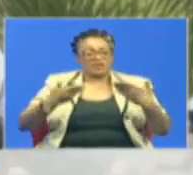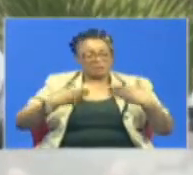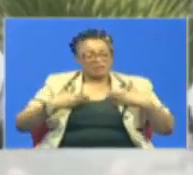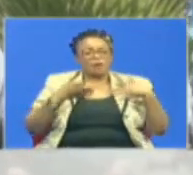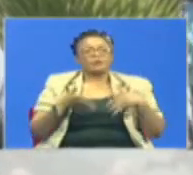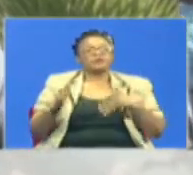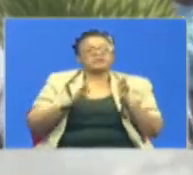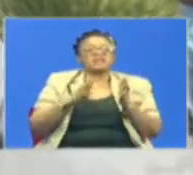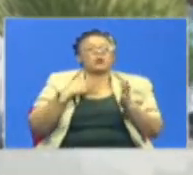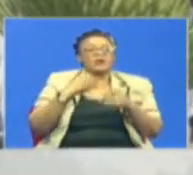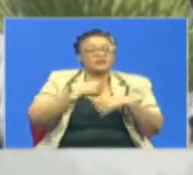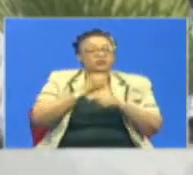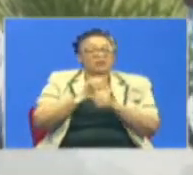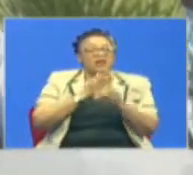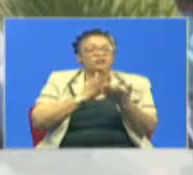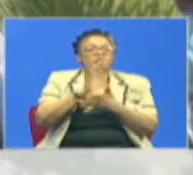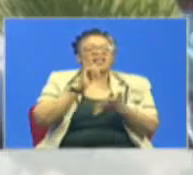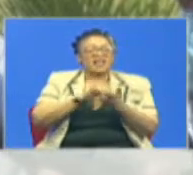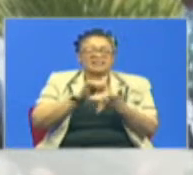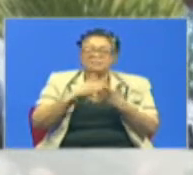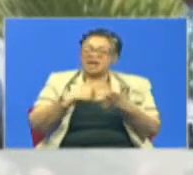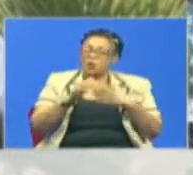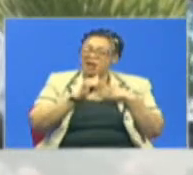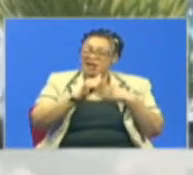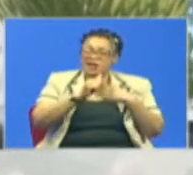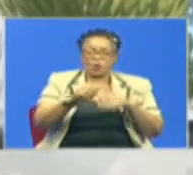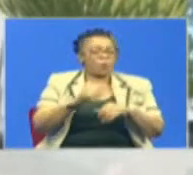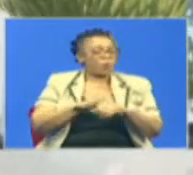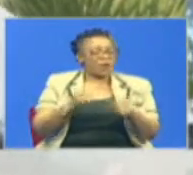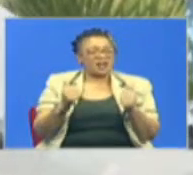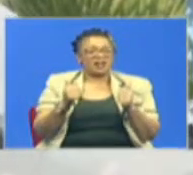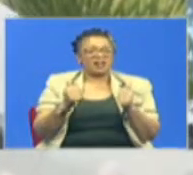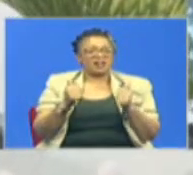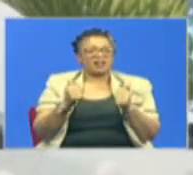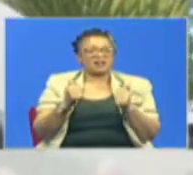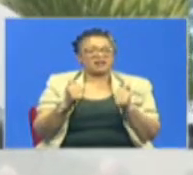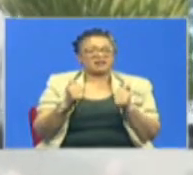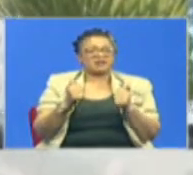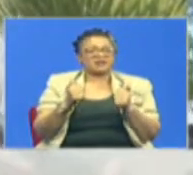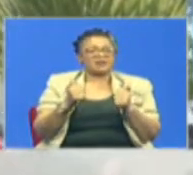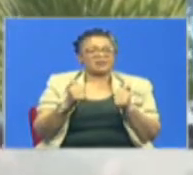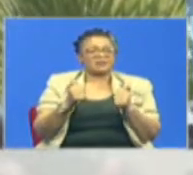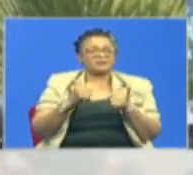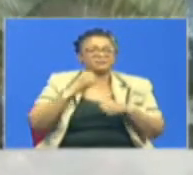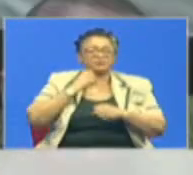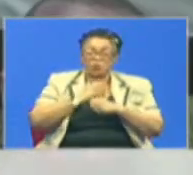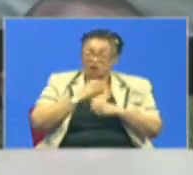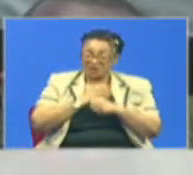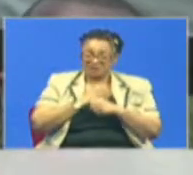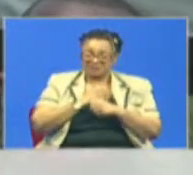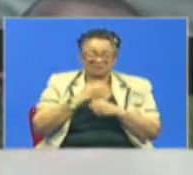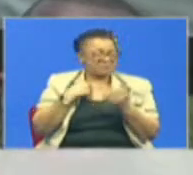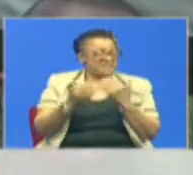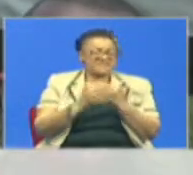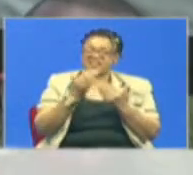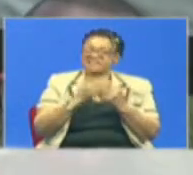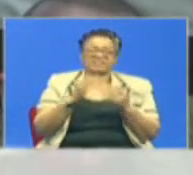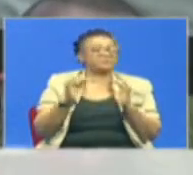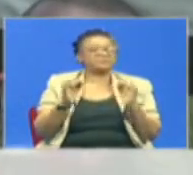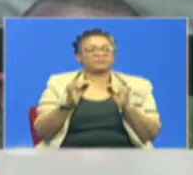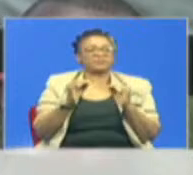kuhakikishia kwamba nitawaongoza vyema na sitafanya ile kazi kwa mapendeleo. Kwa wenzetu wenye